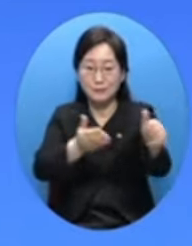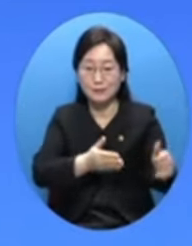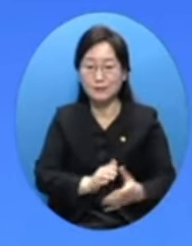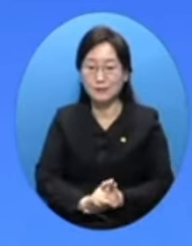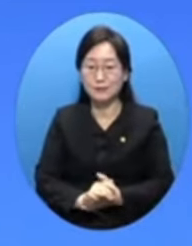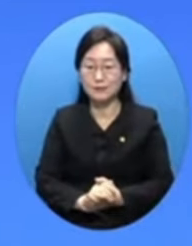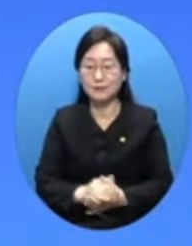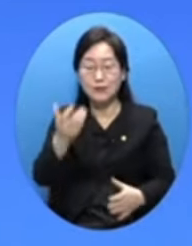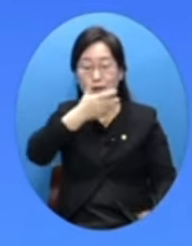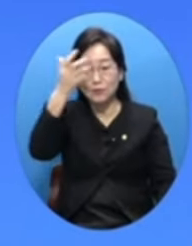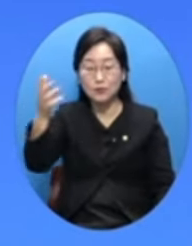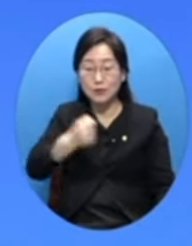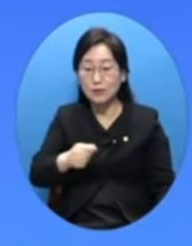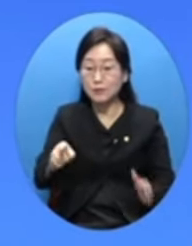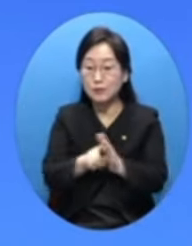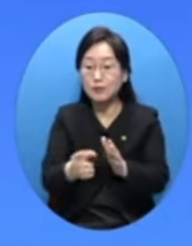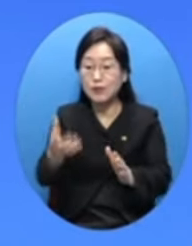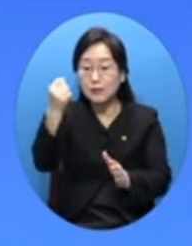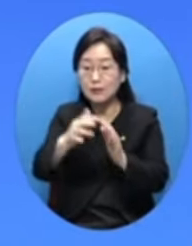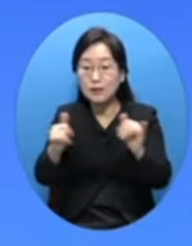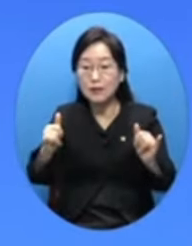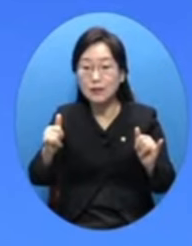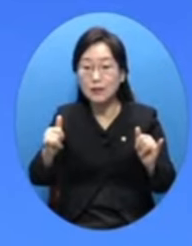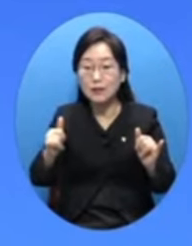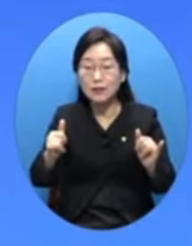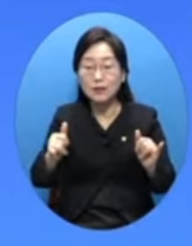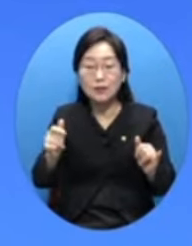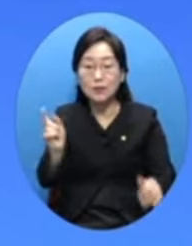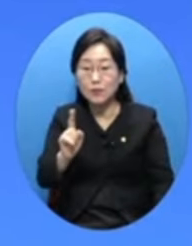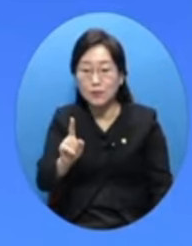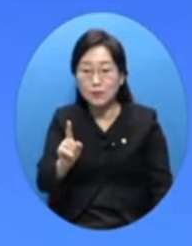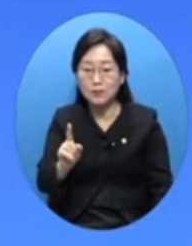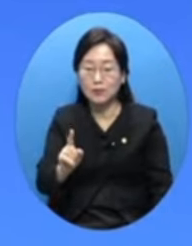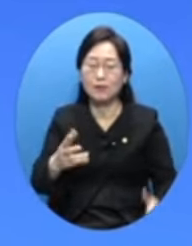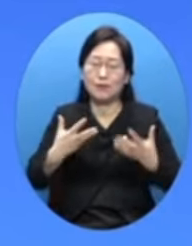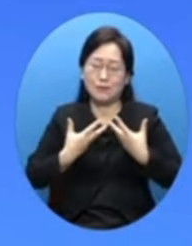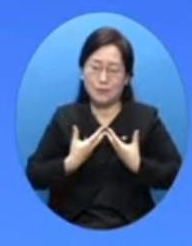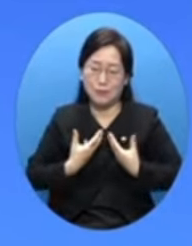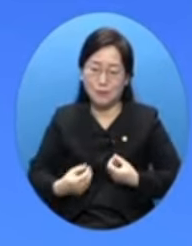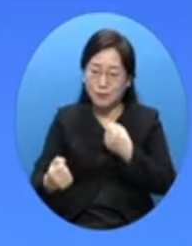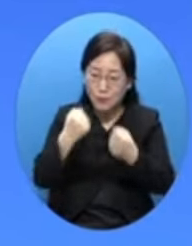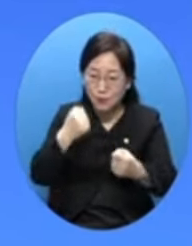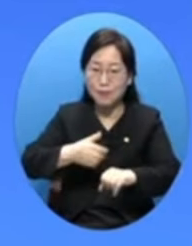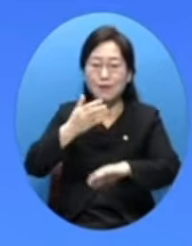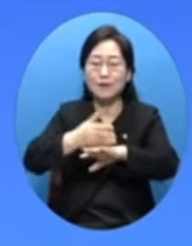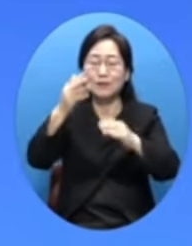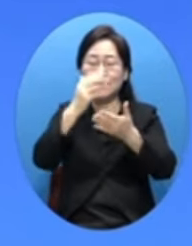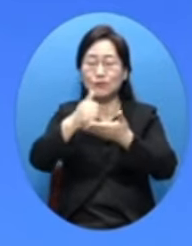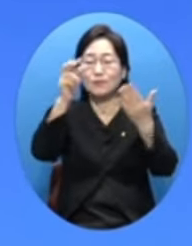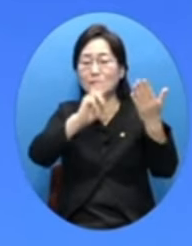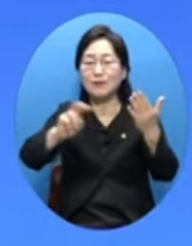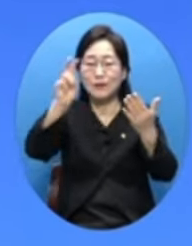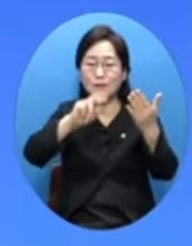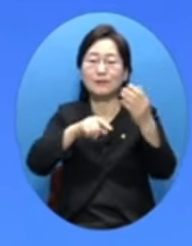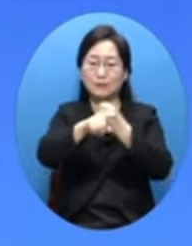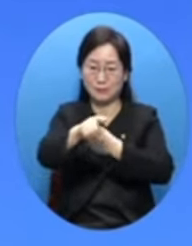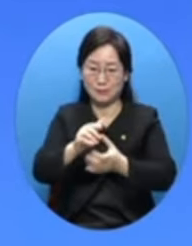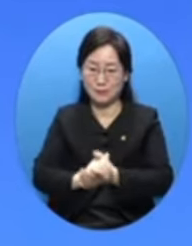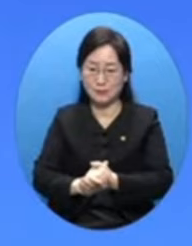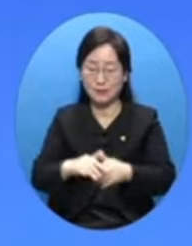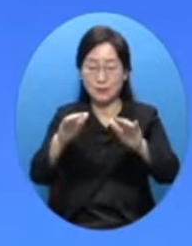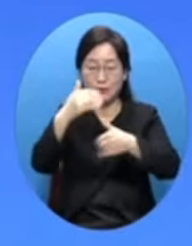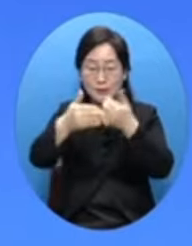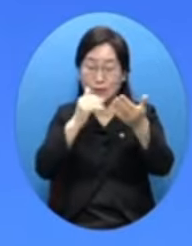아멘 꿈꾸는 사람 믿음의 사람은 어떤 절망 중에서도 감사하고 주님을 찬양할 수 있는 사람입니다 오늘